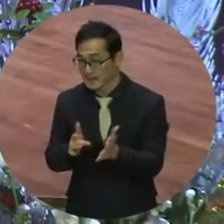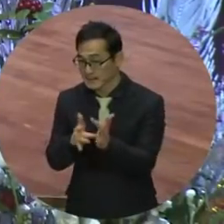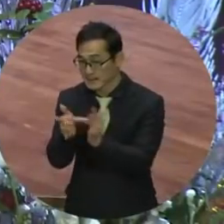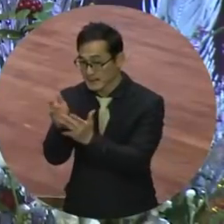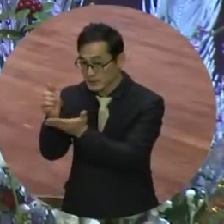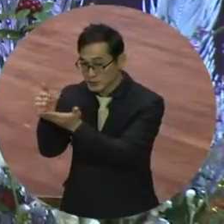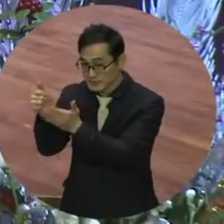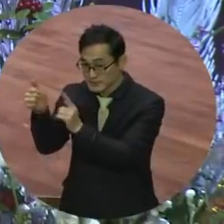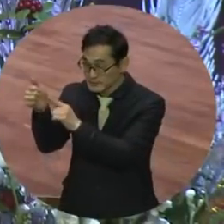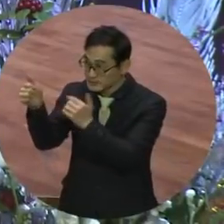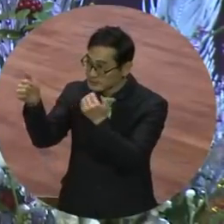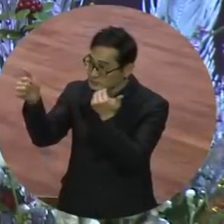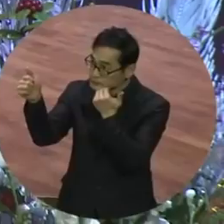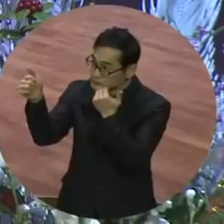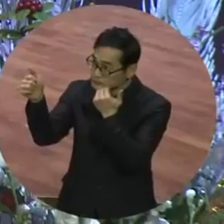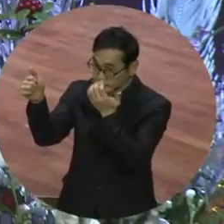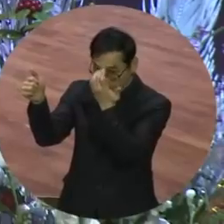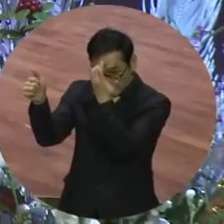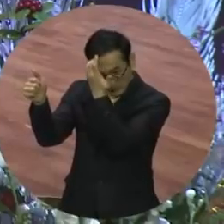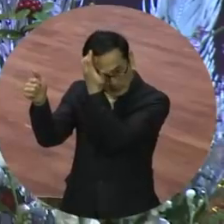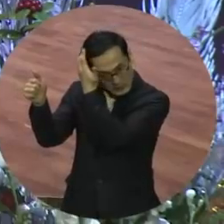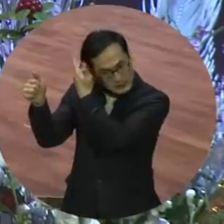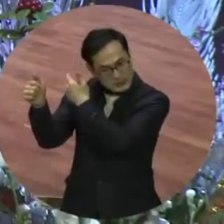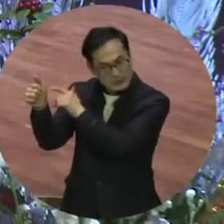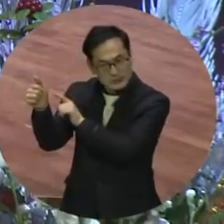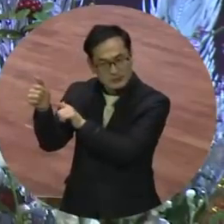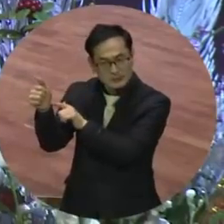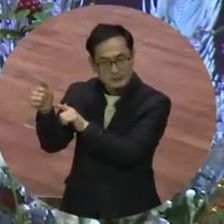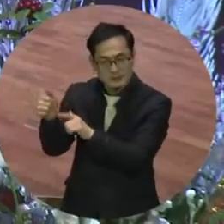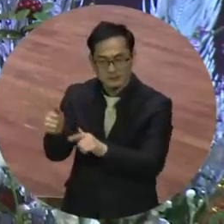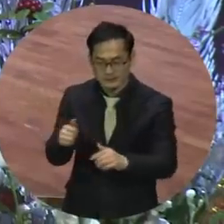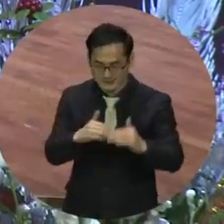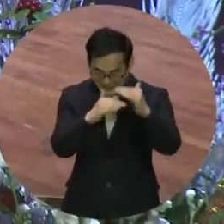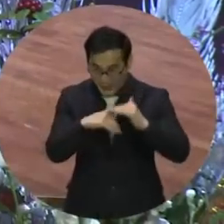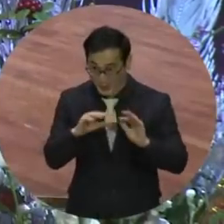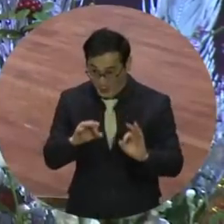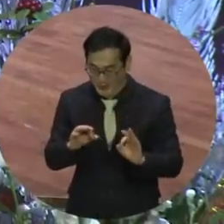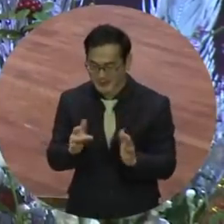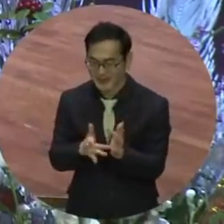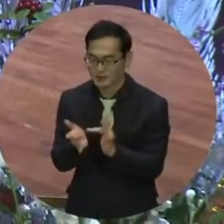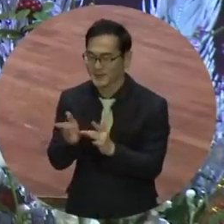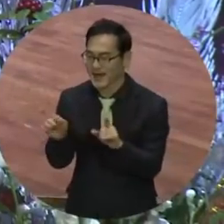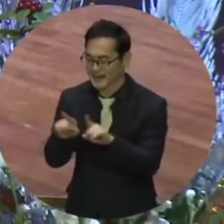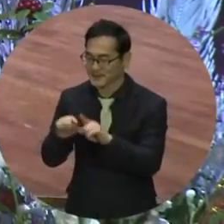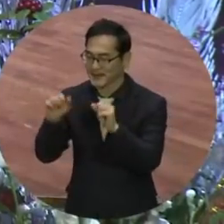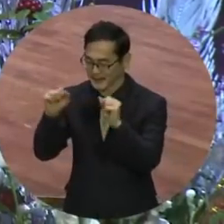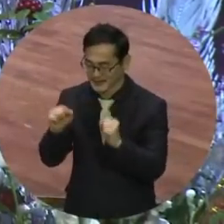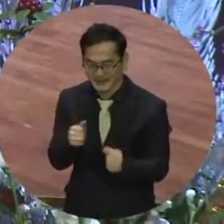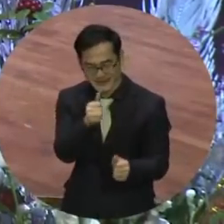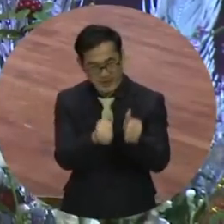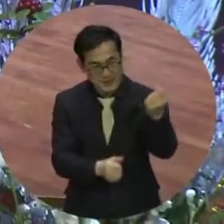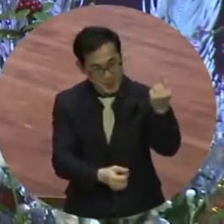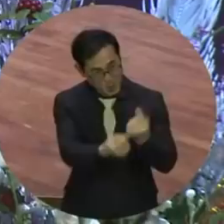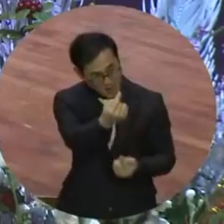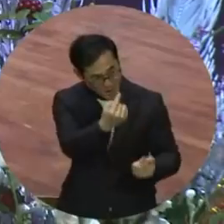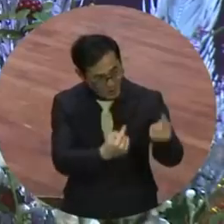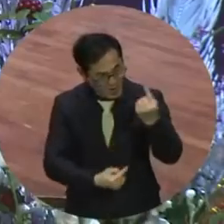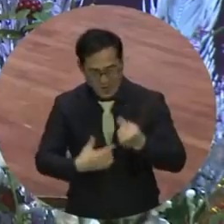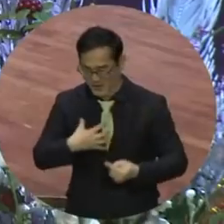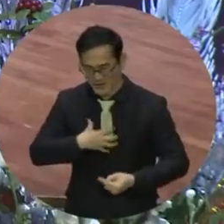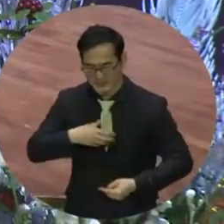예수님이 누구신지에 대해서 우리가 이 찬송을 통해 더 알 수 있죠. 1절 보니까 예수가 함께 계시니 시험이 오나